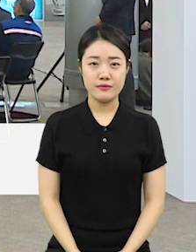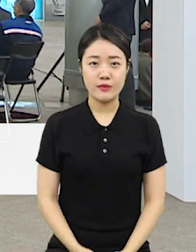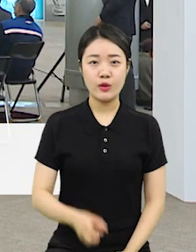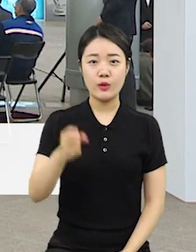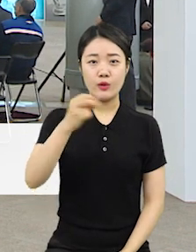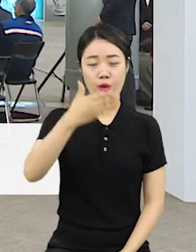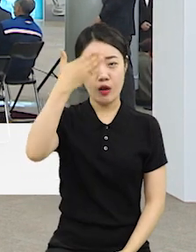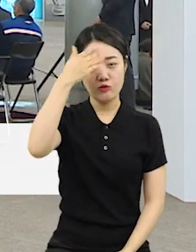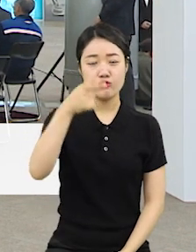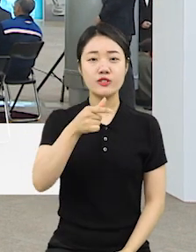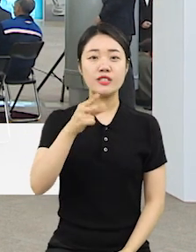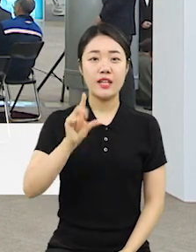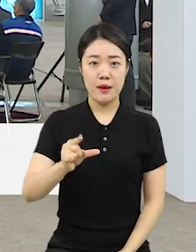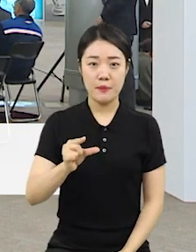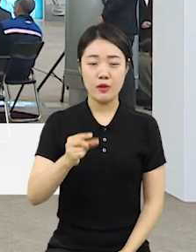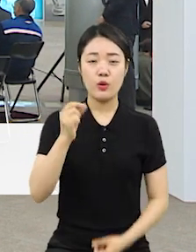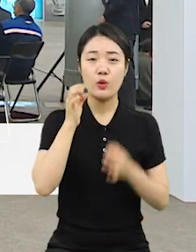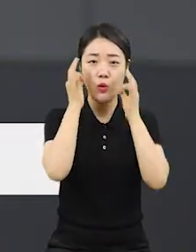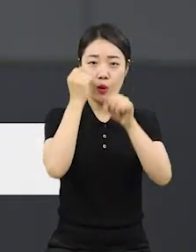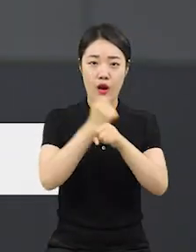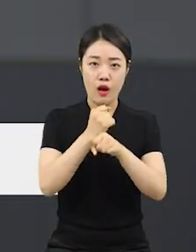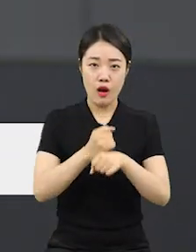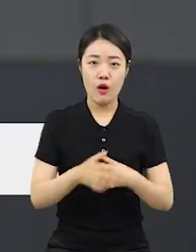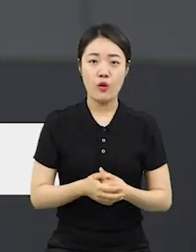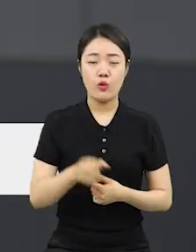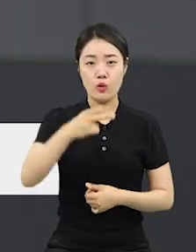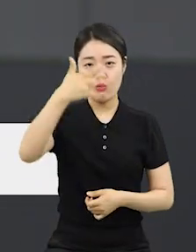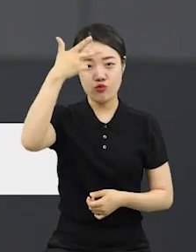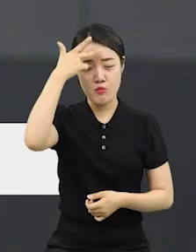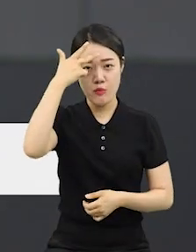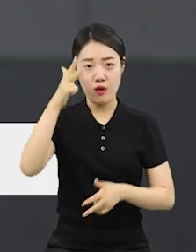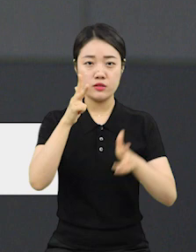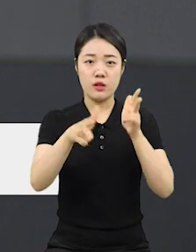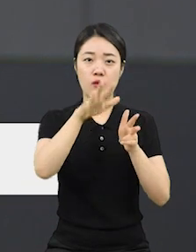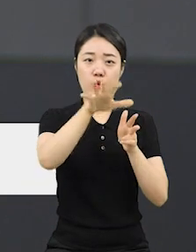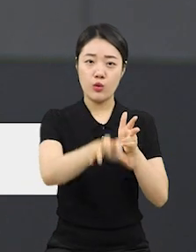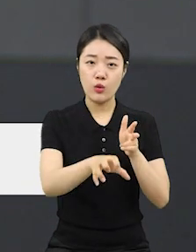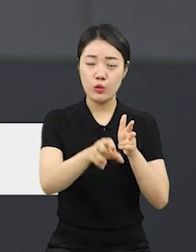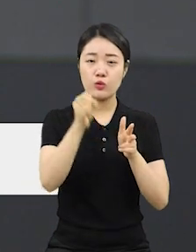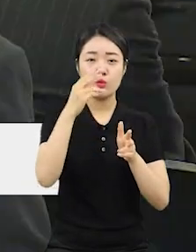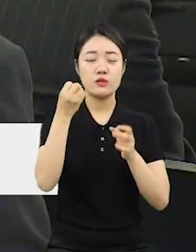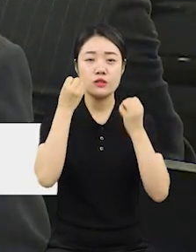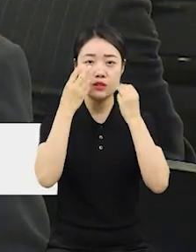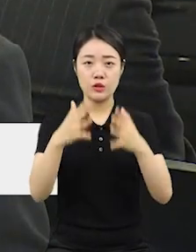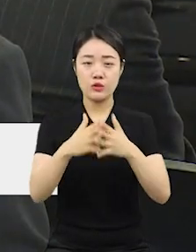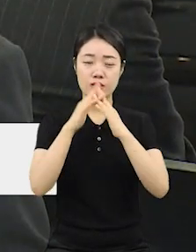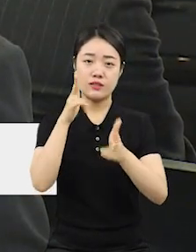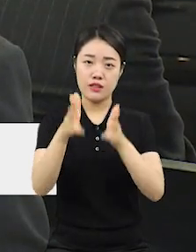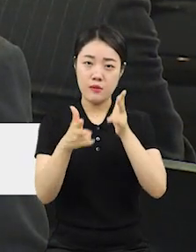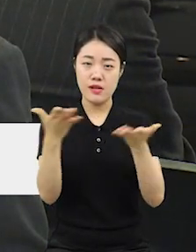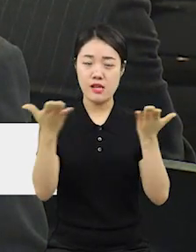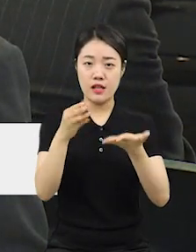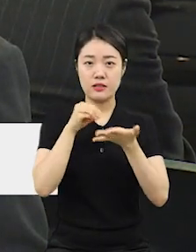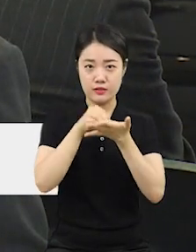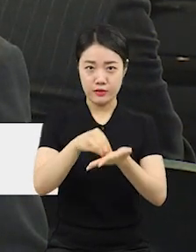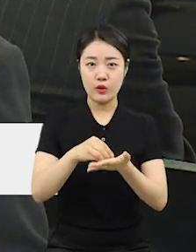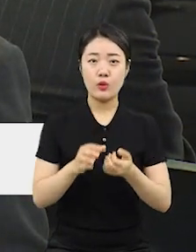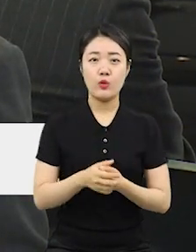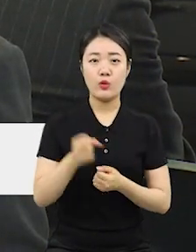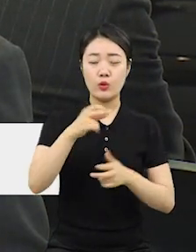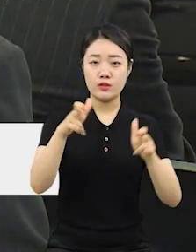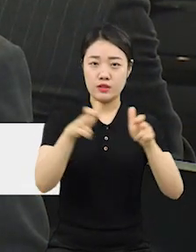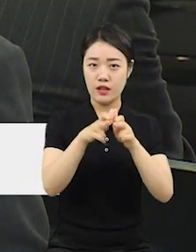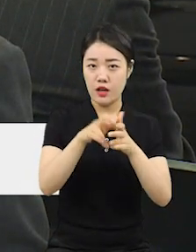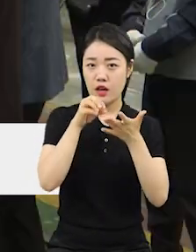더불어 한국지의 안정화를 위해 노력한 점과 부평 산업단지와 도시재생 뉴딜 사업을 통한 일자리 창출,